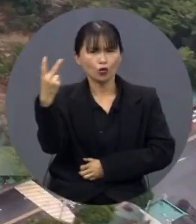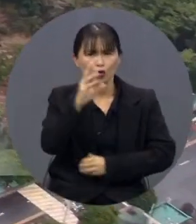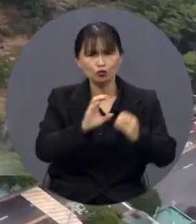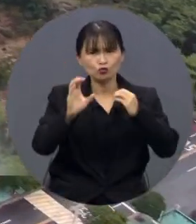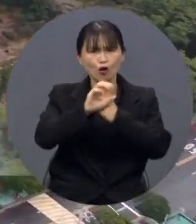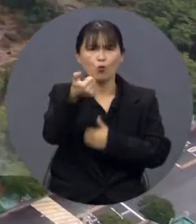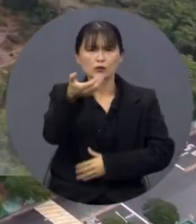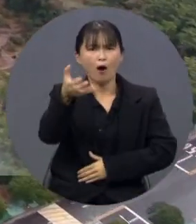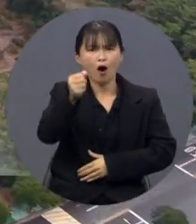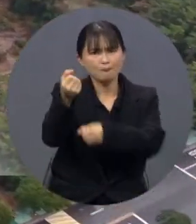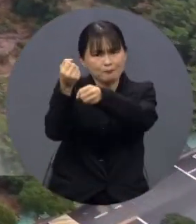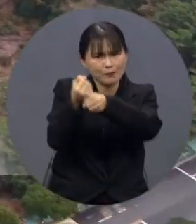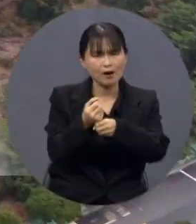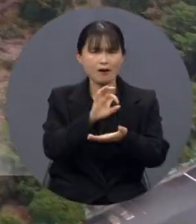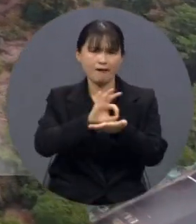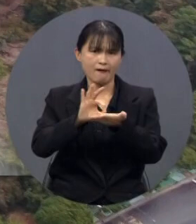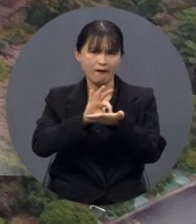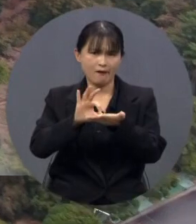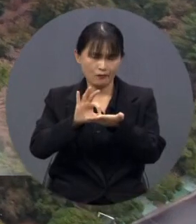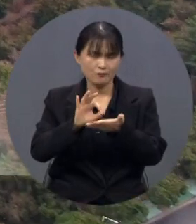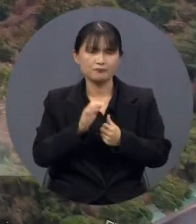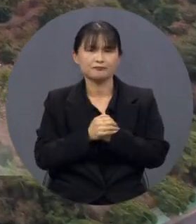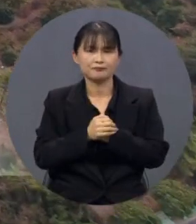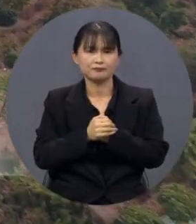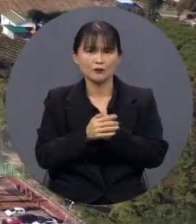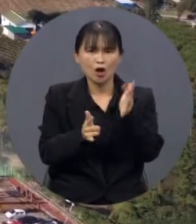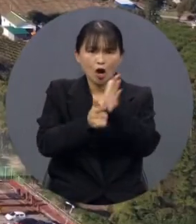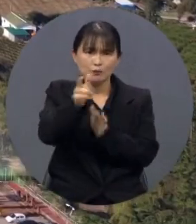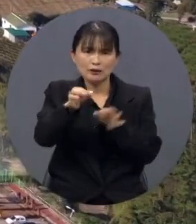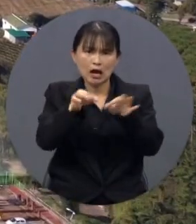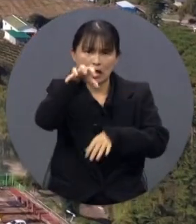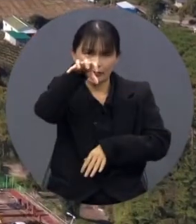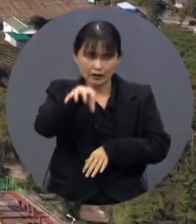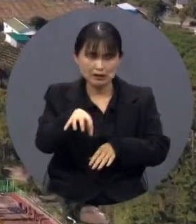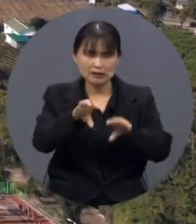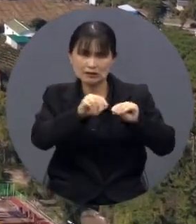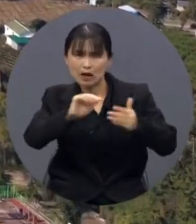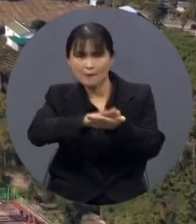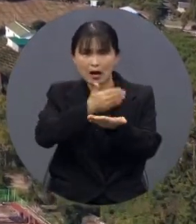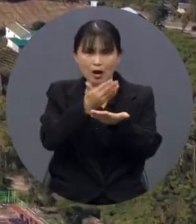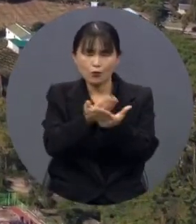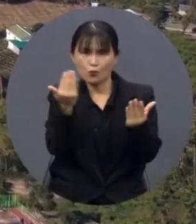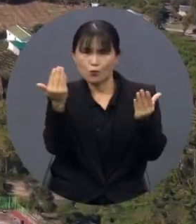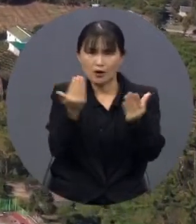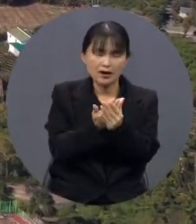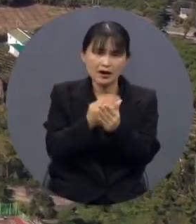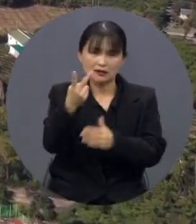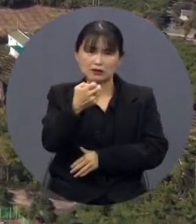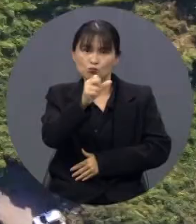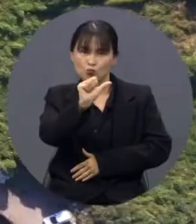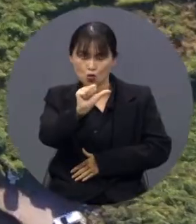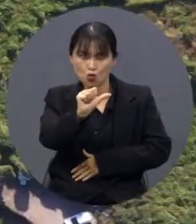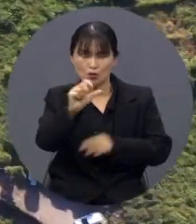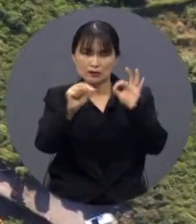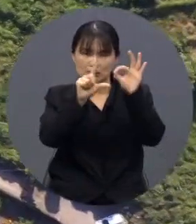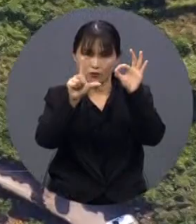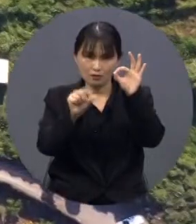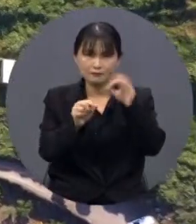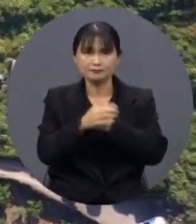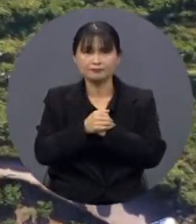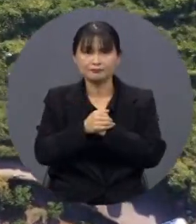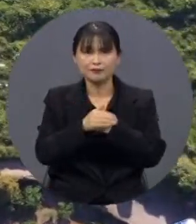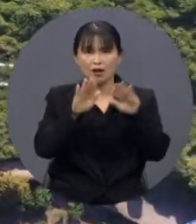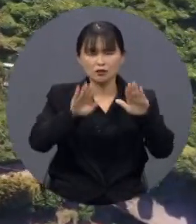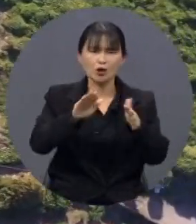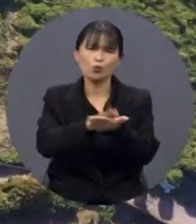50억 원을 끌어다 계획입니다 화북 상업지역 기반 시설 완공 목표는 2025년 10월인데